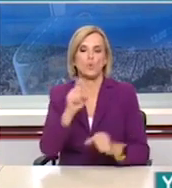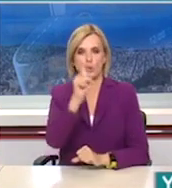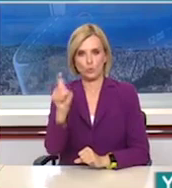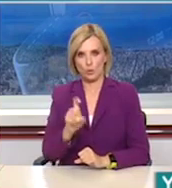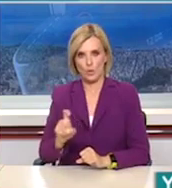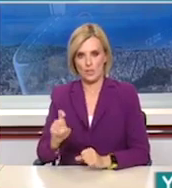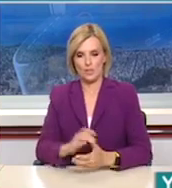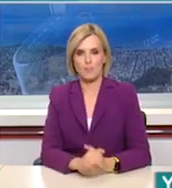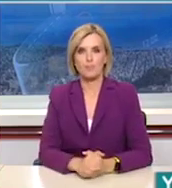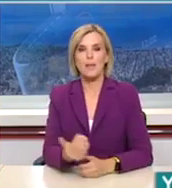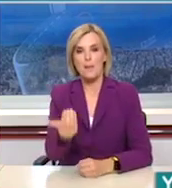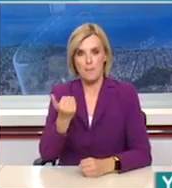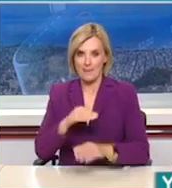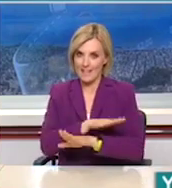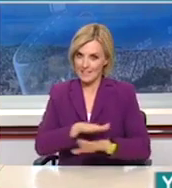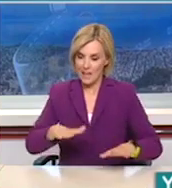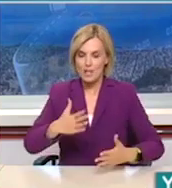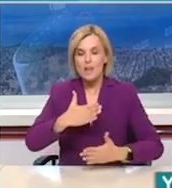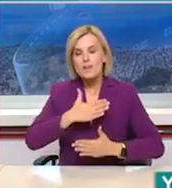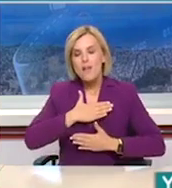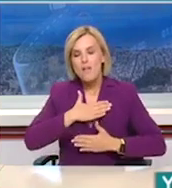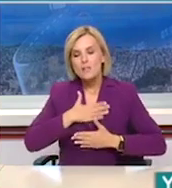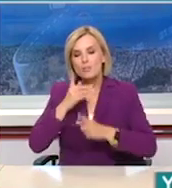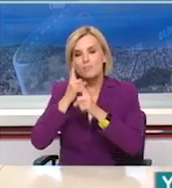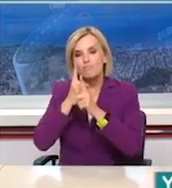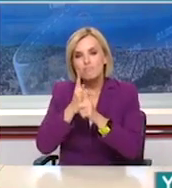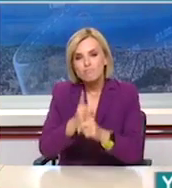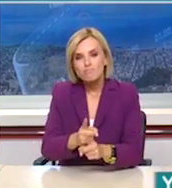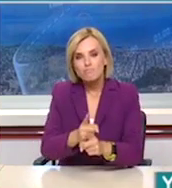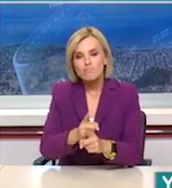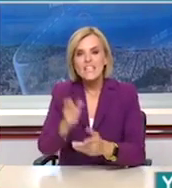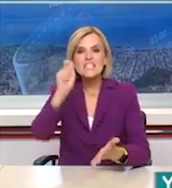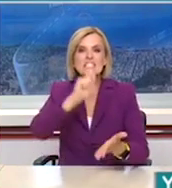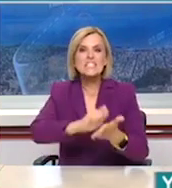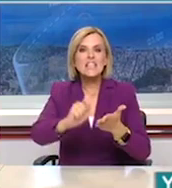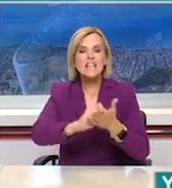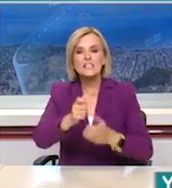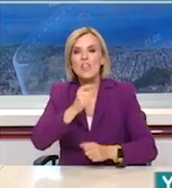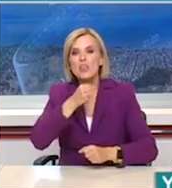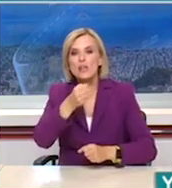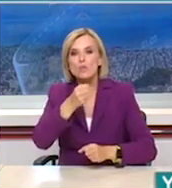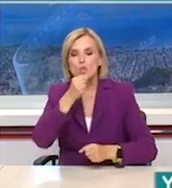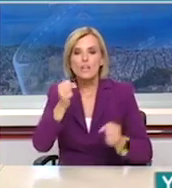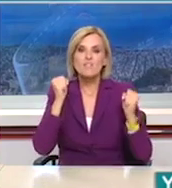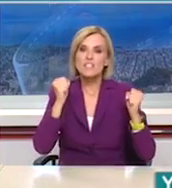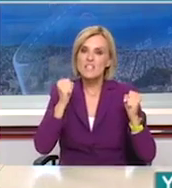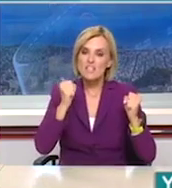Πριν κλείσουμε, θα θέλαμε να ευχαριστήσουμε ιδιαίτερα τους διαπιστευμένους συντάκτες υγείας για τον επαγγελματισμό